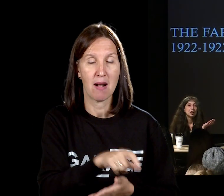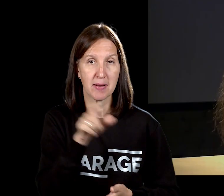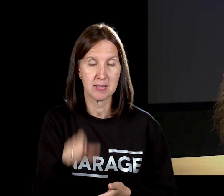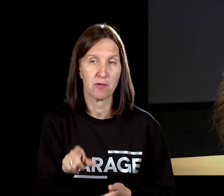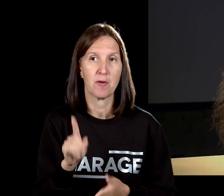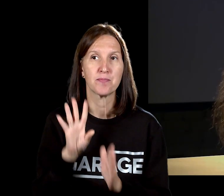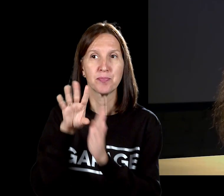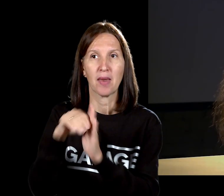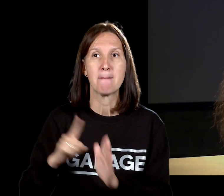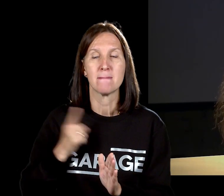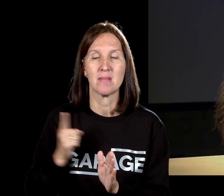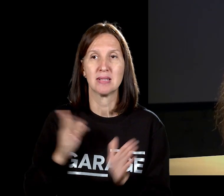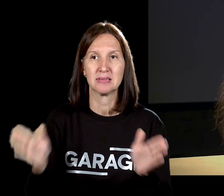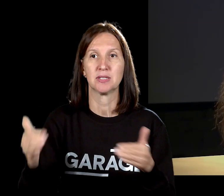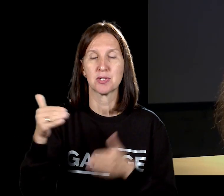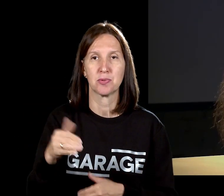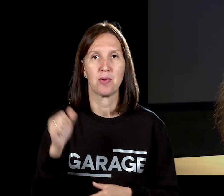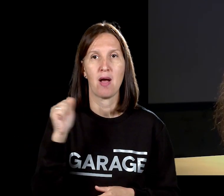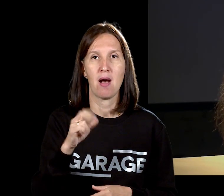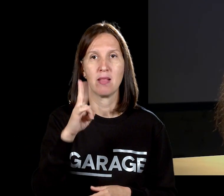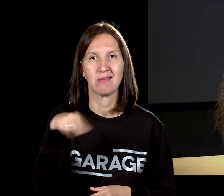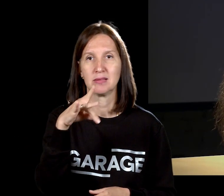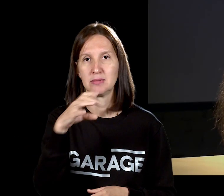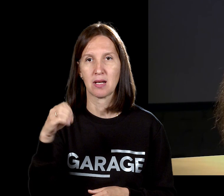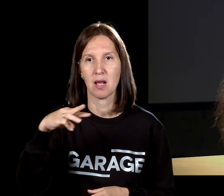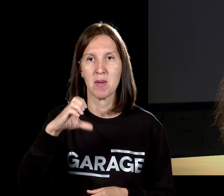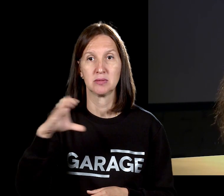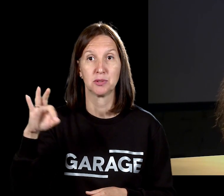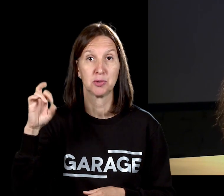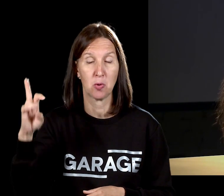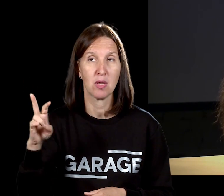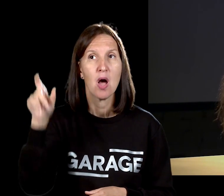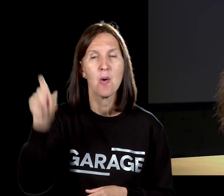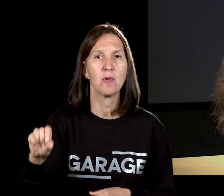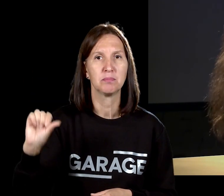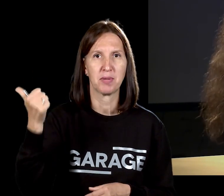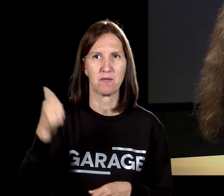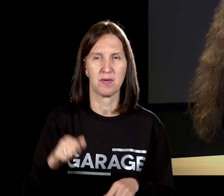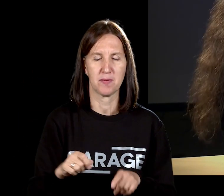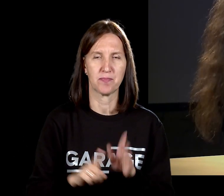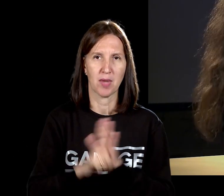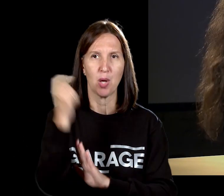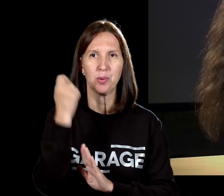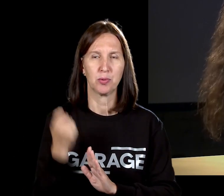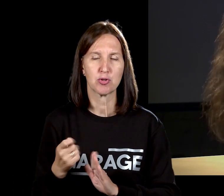Массоном, художником, который одним из первых стал автоматизм, вот этот вот